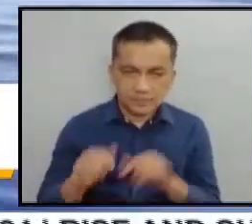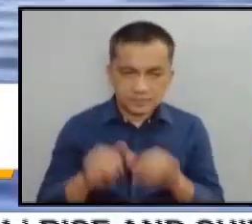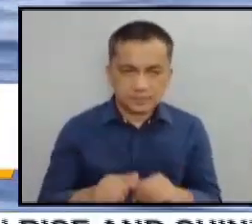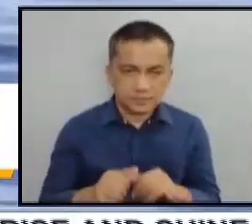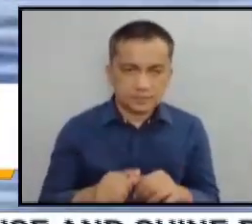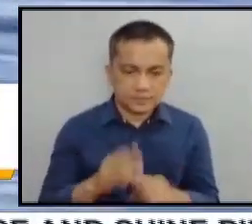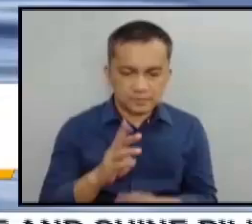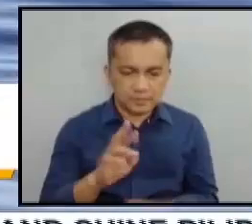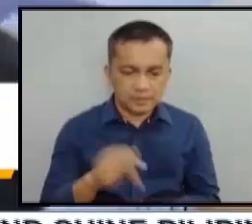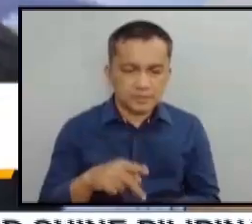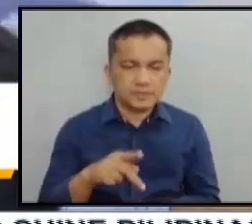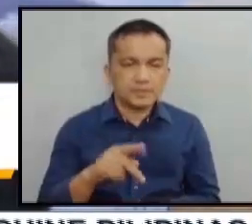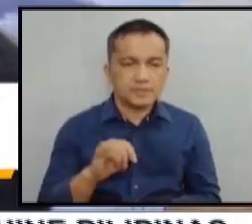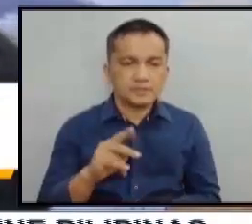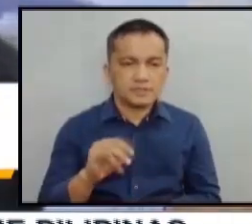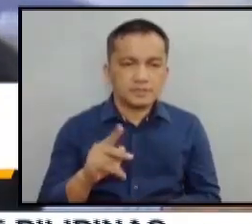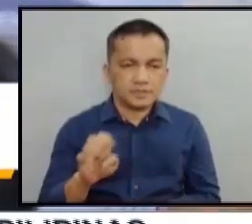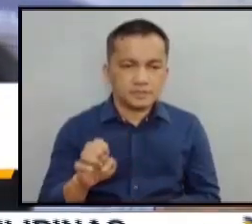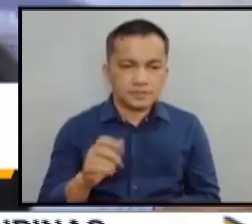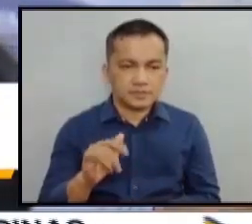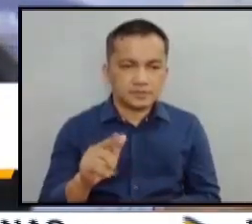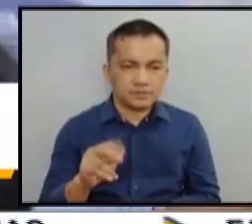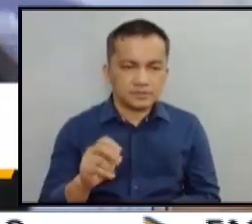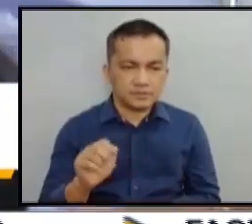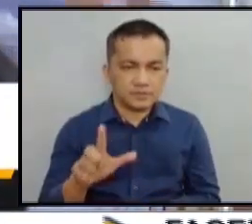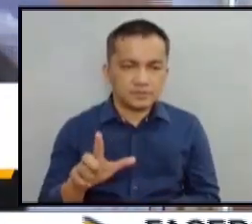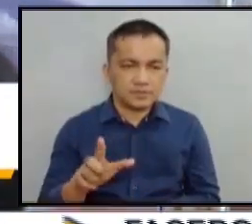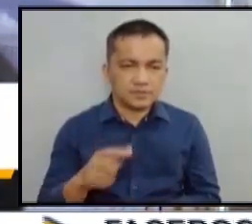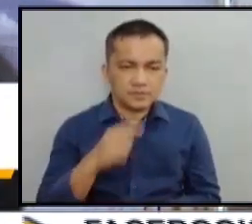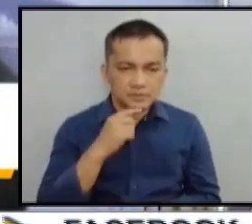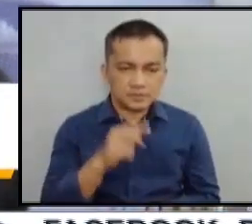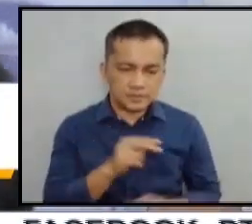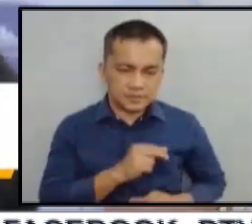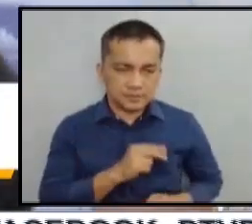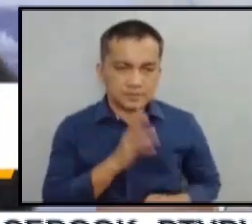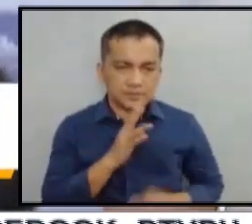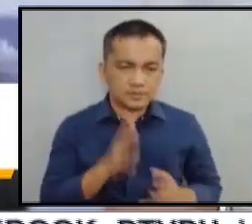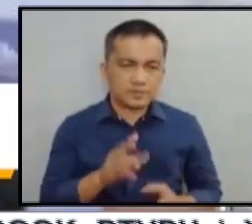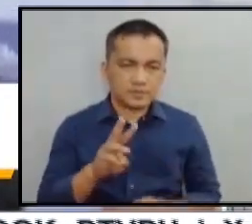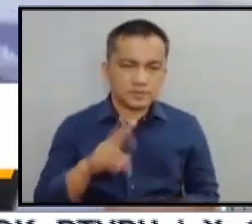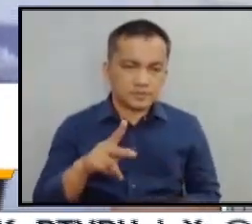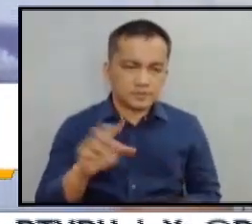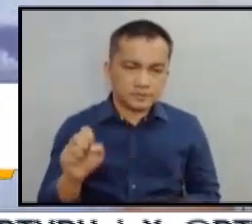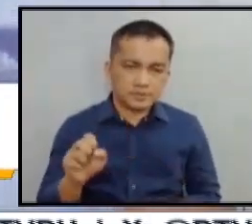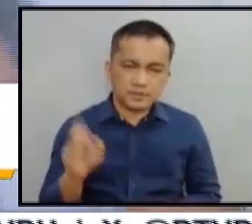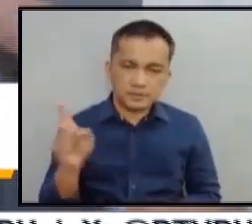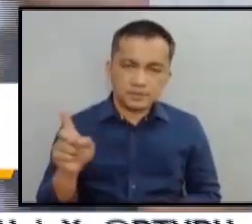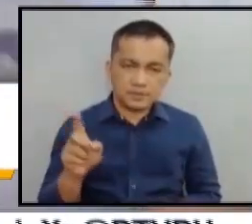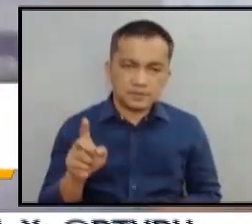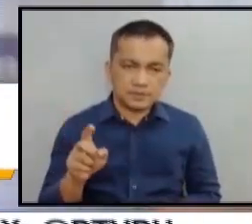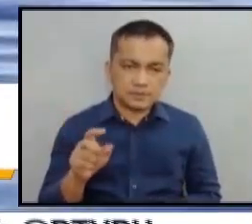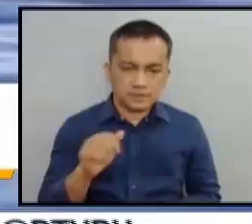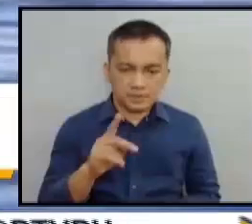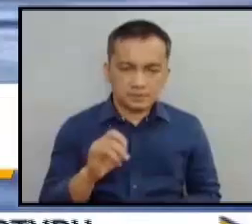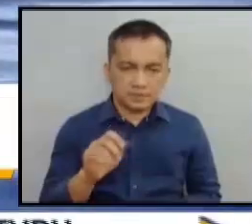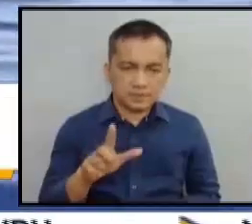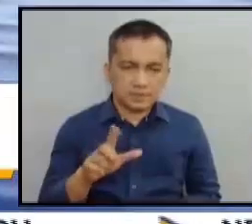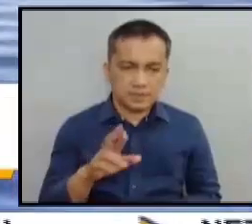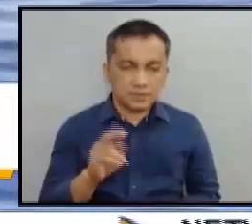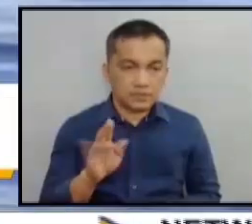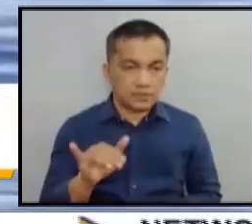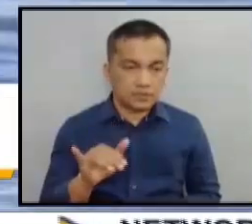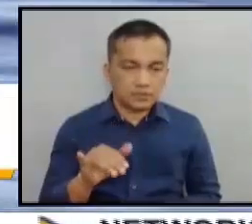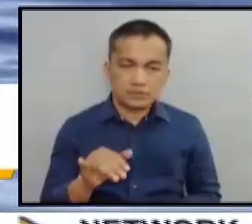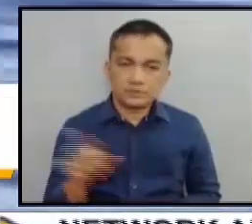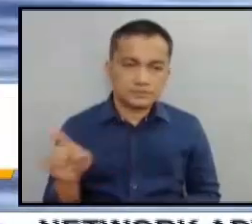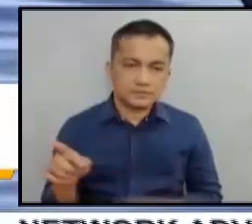Sierra Madre sa Ayungin Shoal, sabi ni Navy spokesperson for the West Philippine Sea, Rear Admiral Roy Vincent Trinidad, hindi